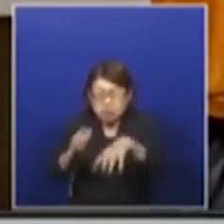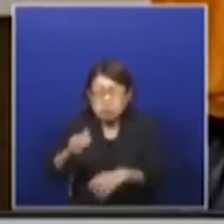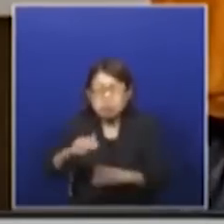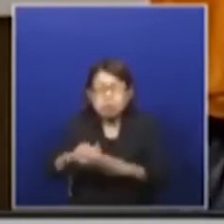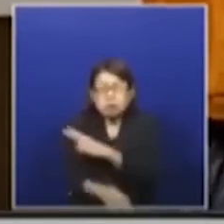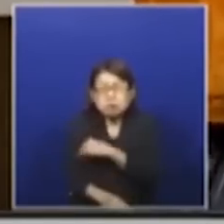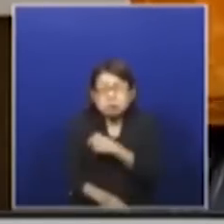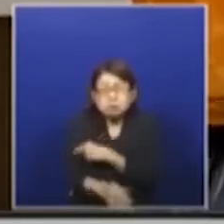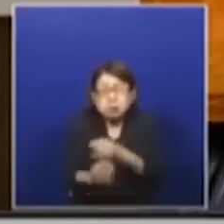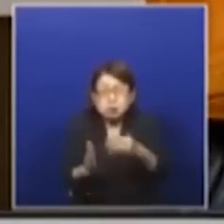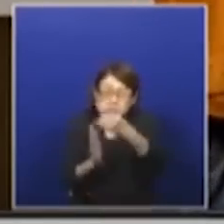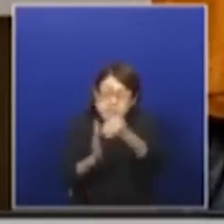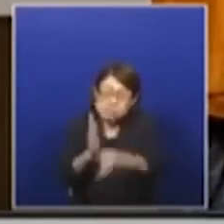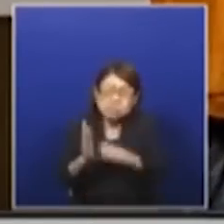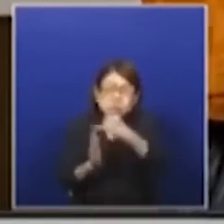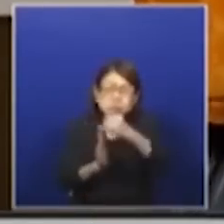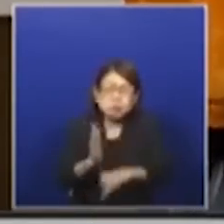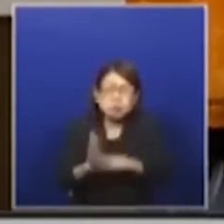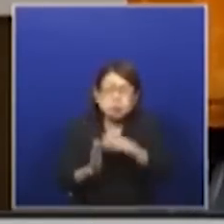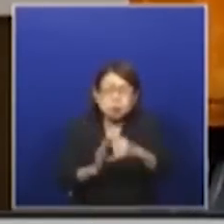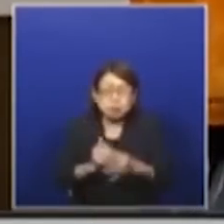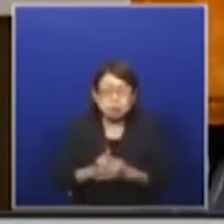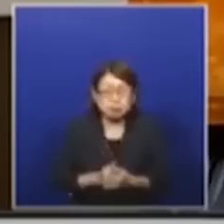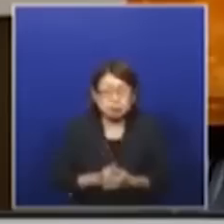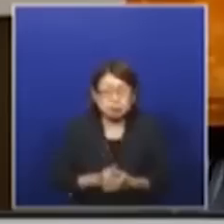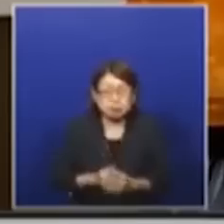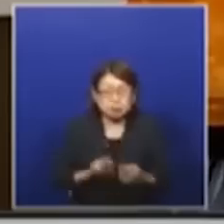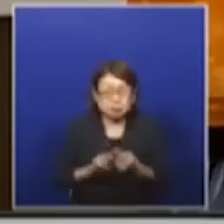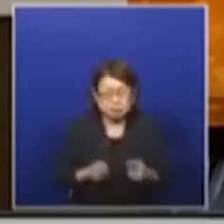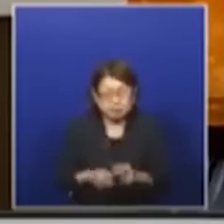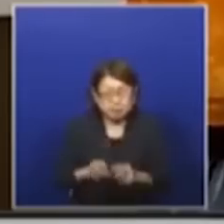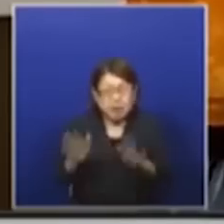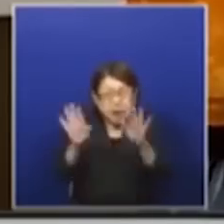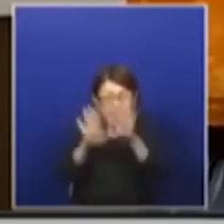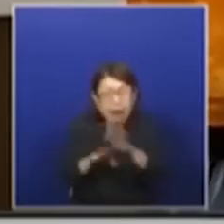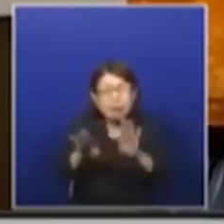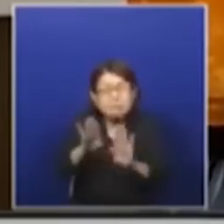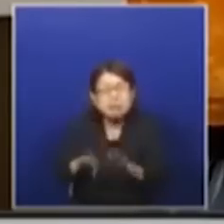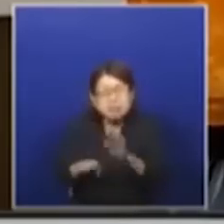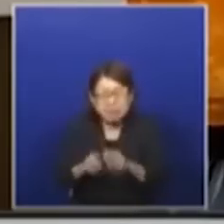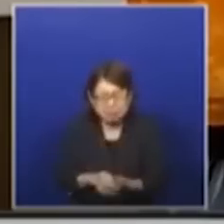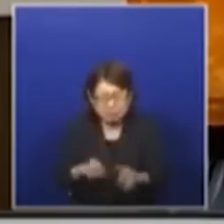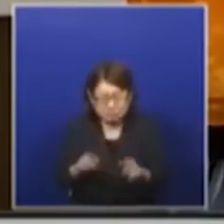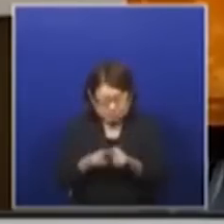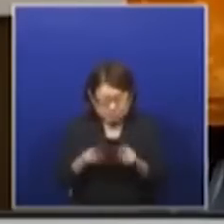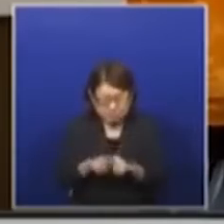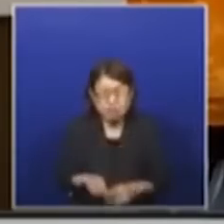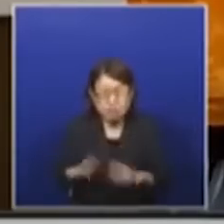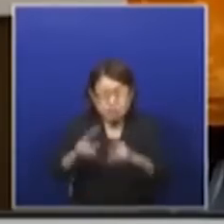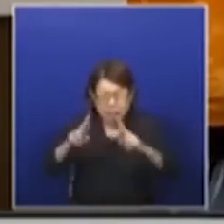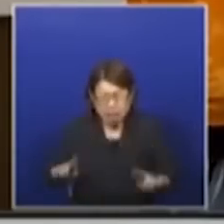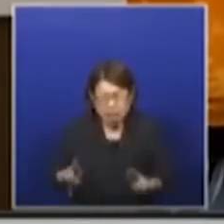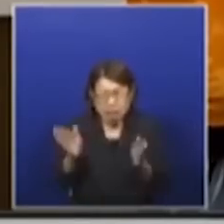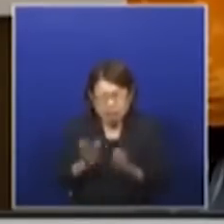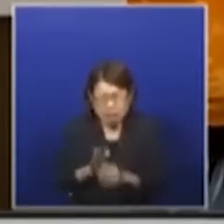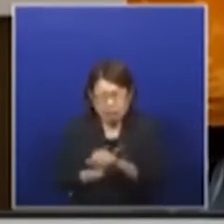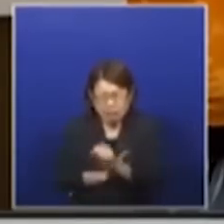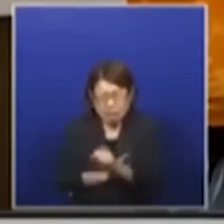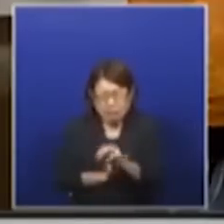ที่ท่านทำไว้ให้กับผู้ป่วยจริงอย่าง SME และประชาชนก็มีเตียงไม่เพียงพ